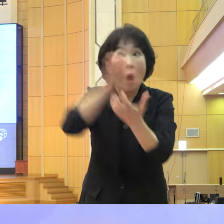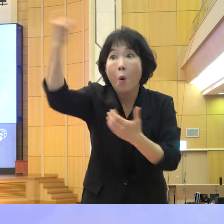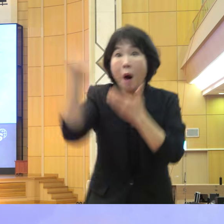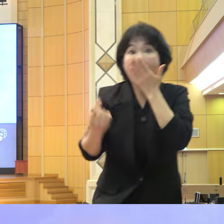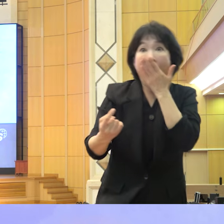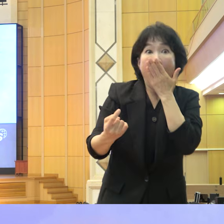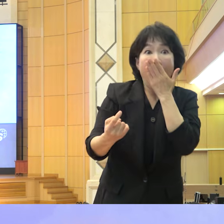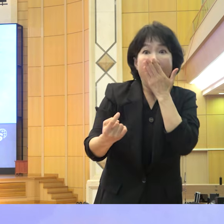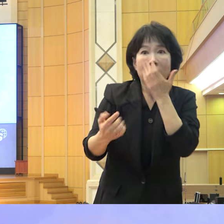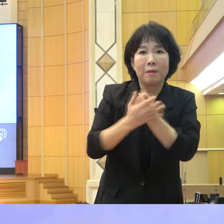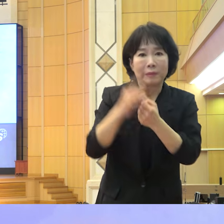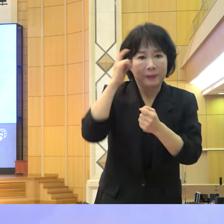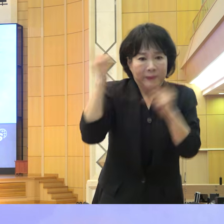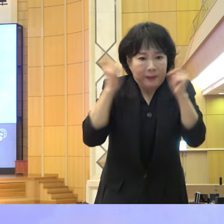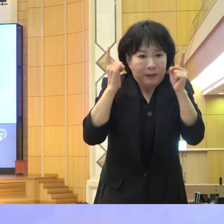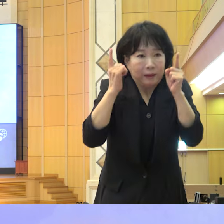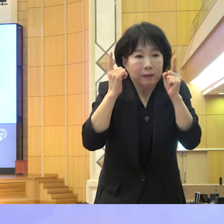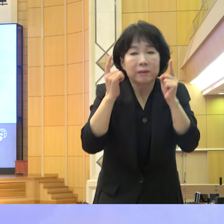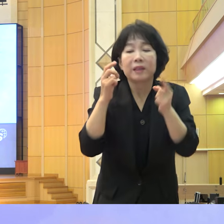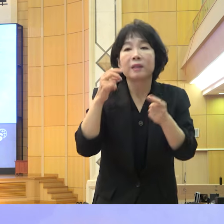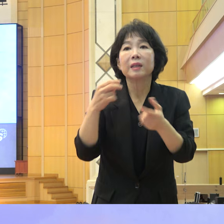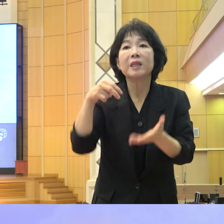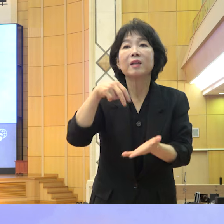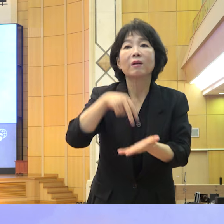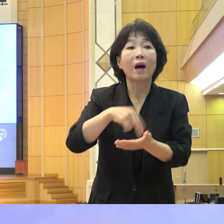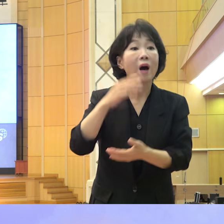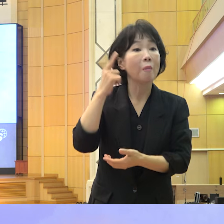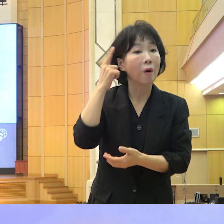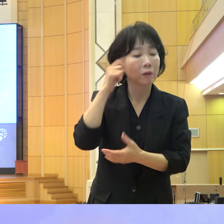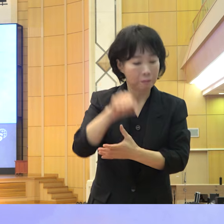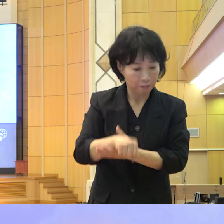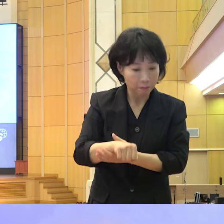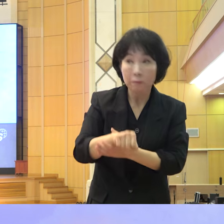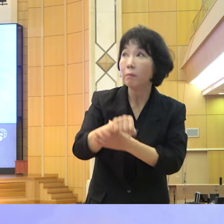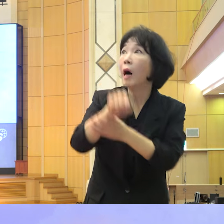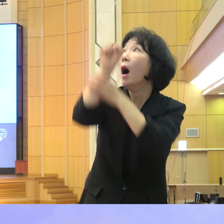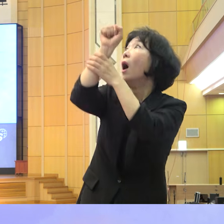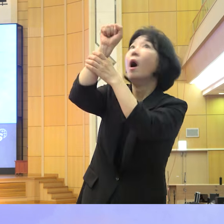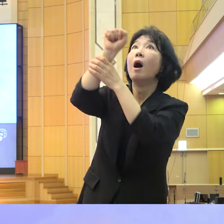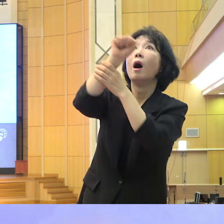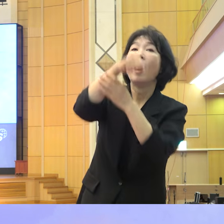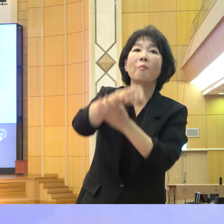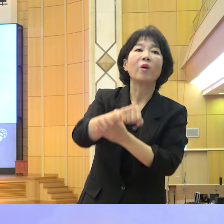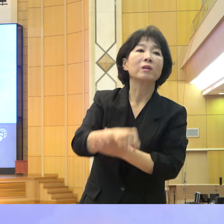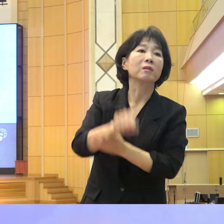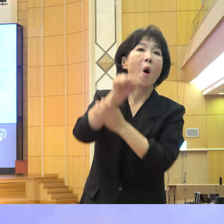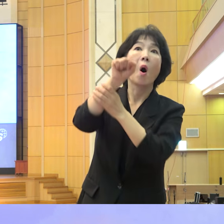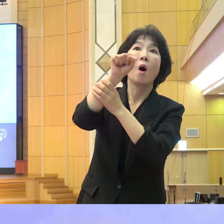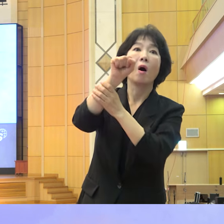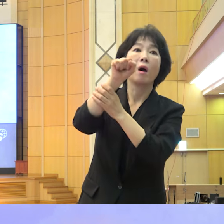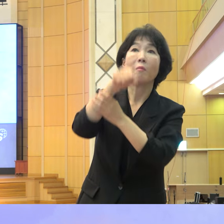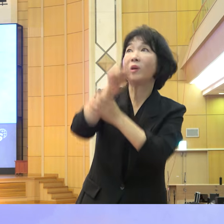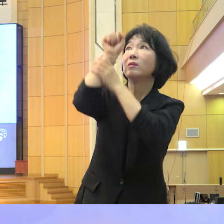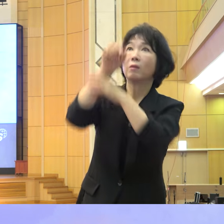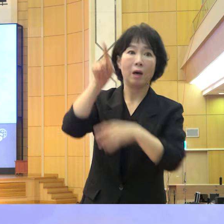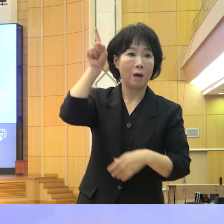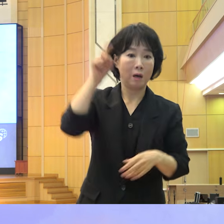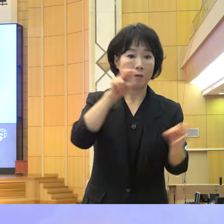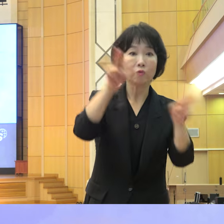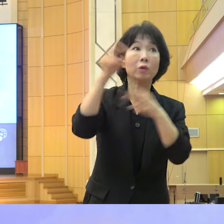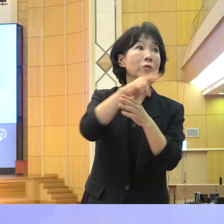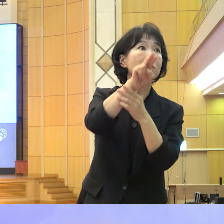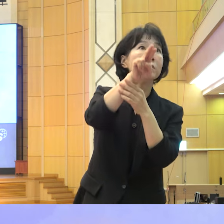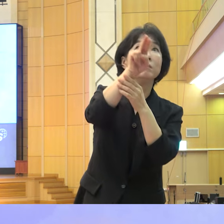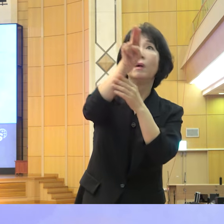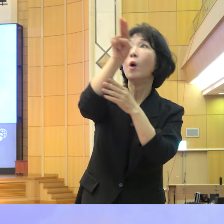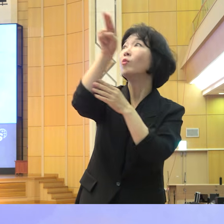그랬는데, 이런 일이 시작되거든. 일어나 머리를 들어라. 머리를 들으란 말은 뭐냐? 위를